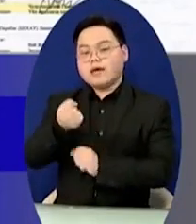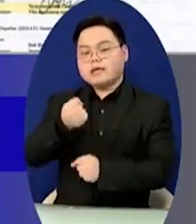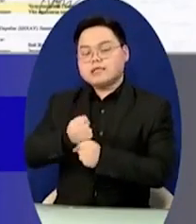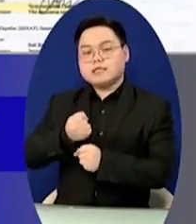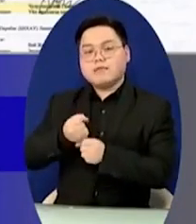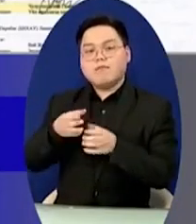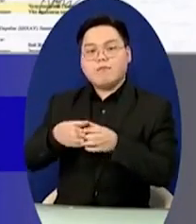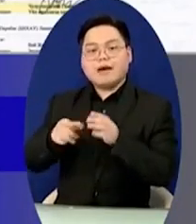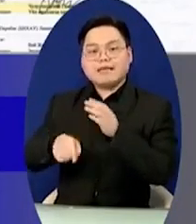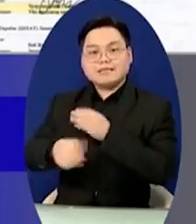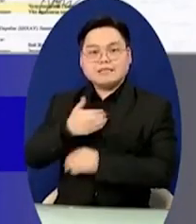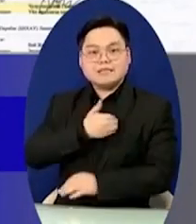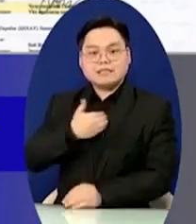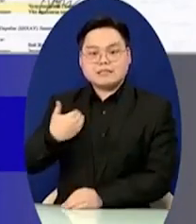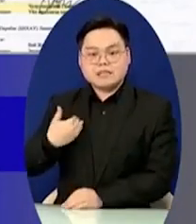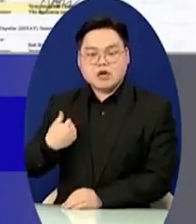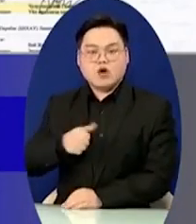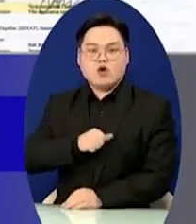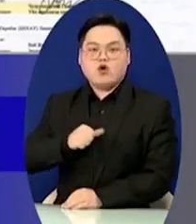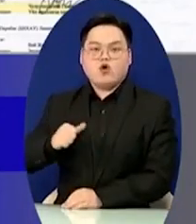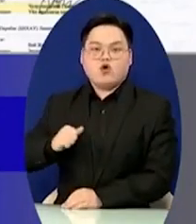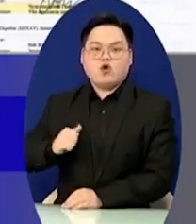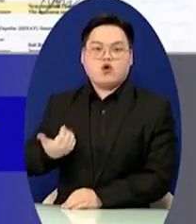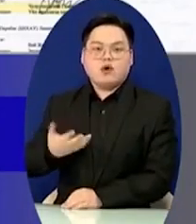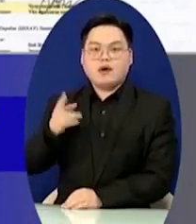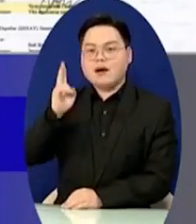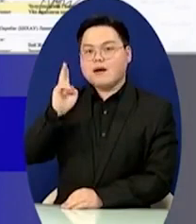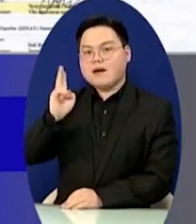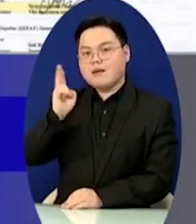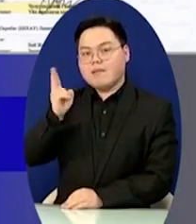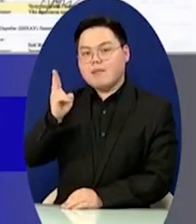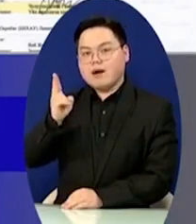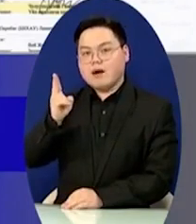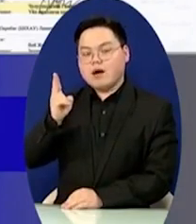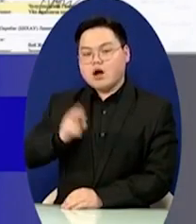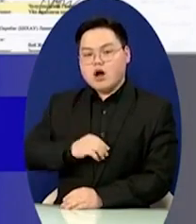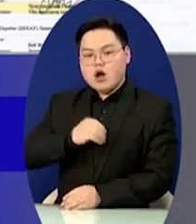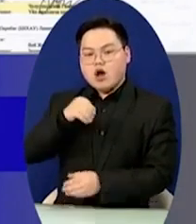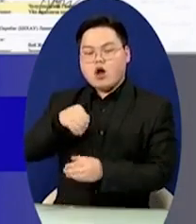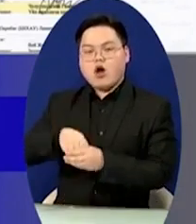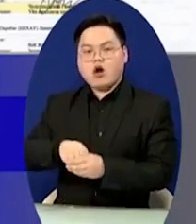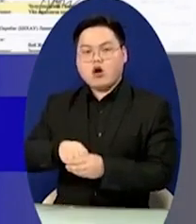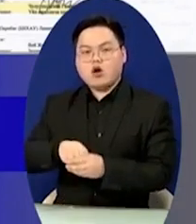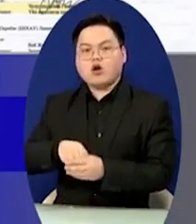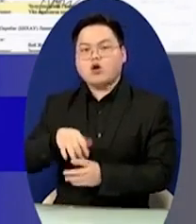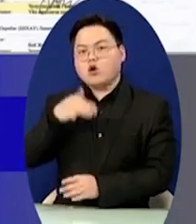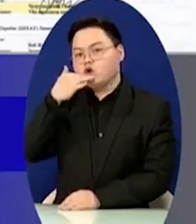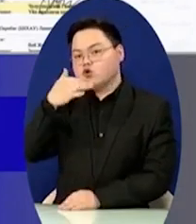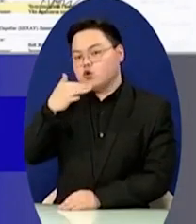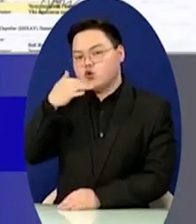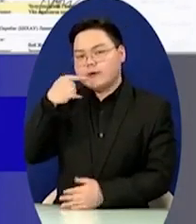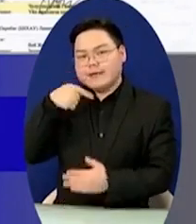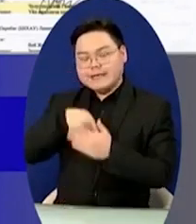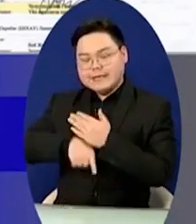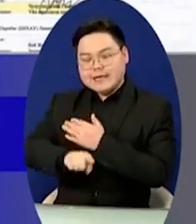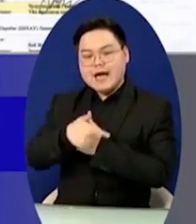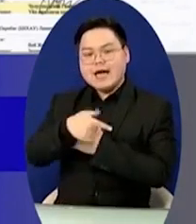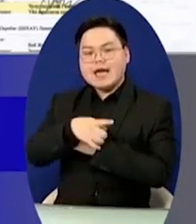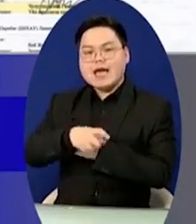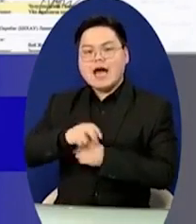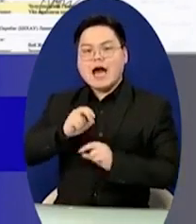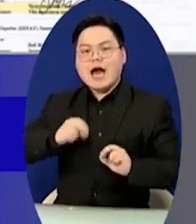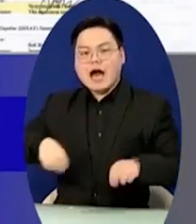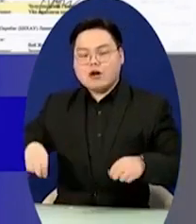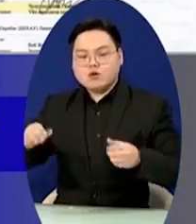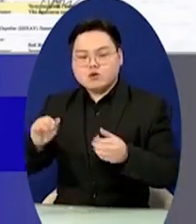хэсгийн дарга нь өөрийнхөө компанийг оролцуулаад зөвлөхийн гэрээн дээр гарын үсэг